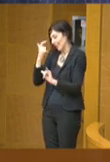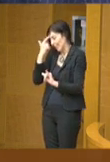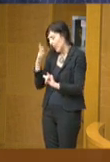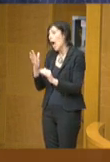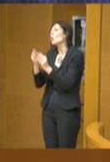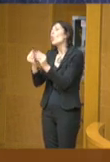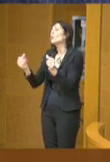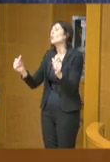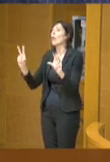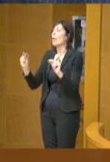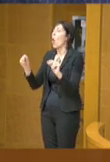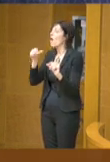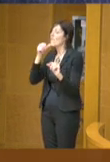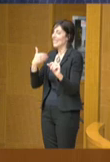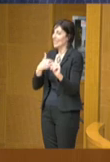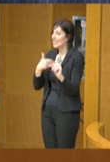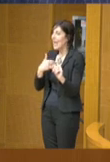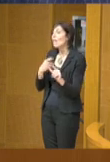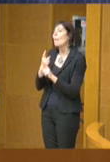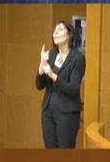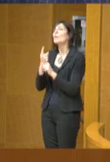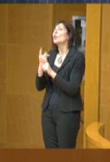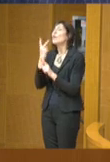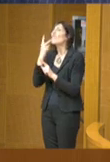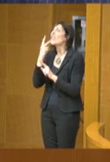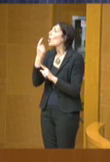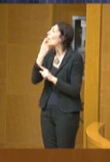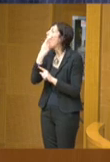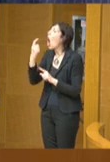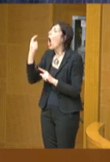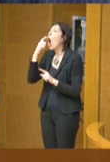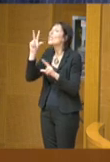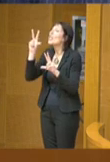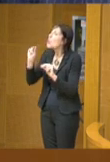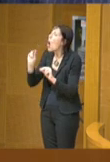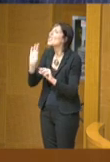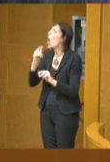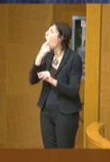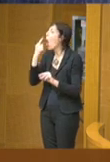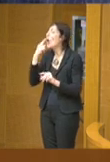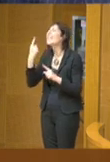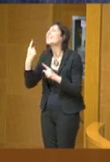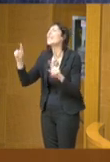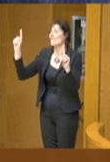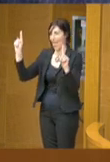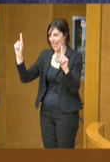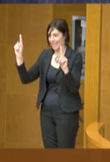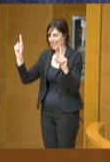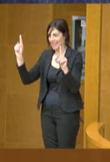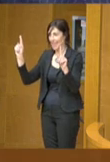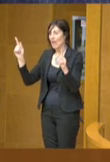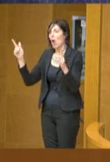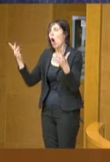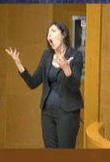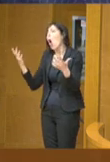soluzioni, c'è bisogno di guardare il mondo con occhi nuovi o con occhi diversi. Bene, forse semplicemente